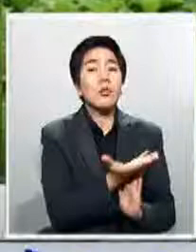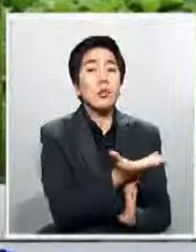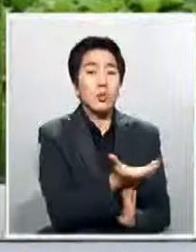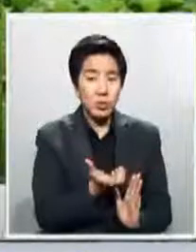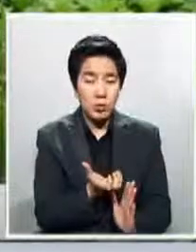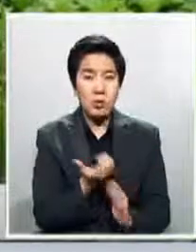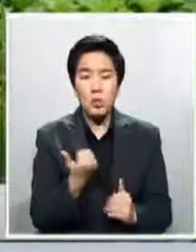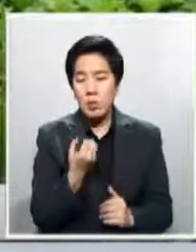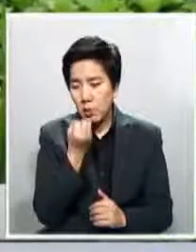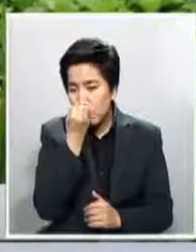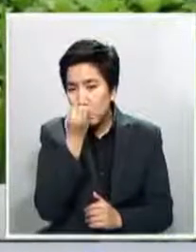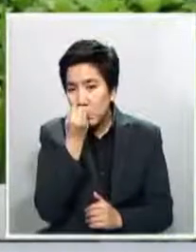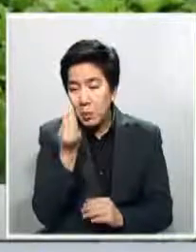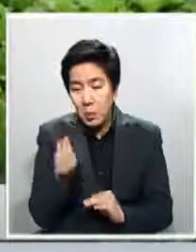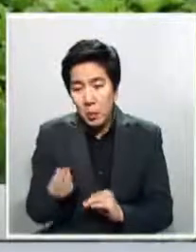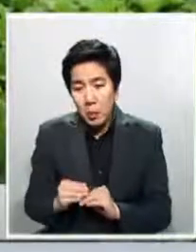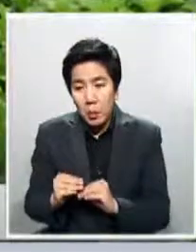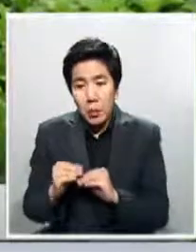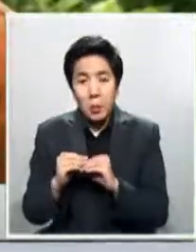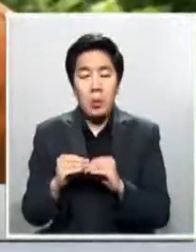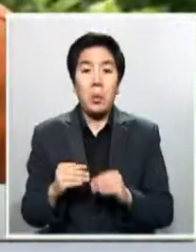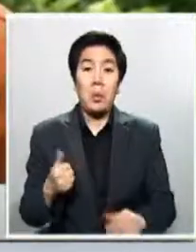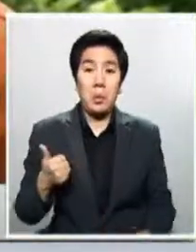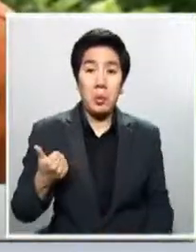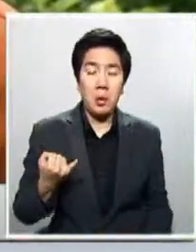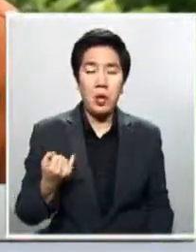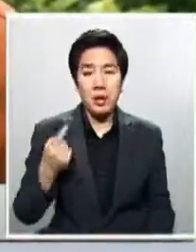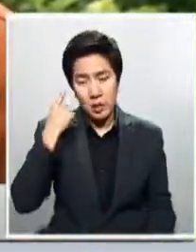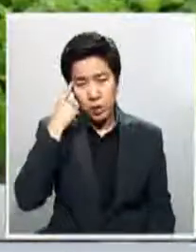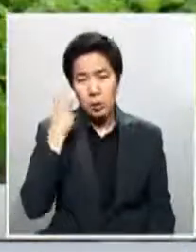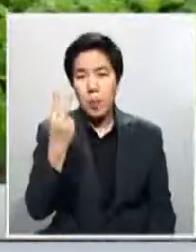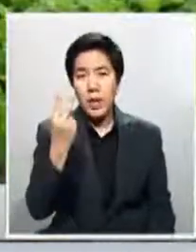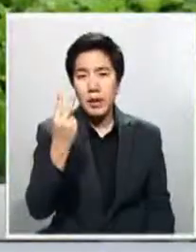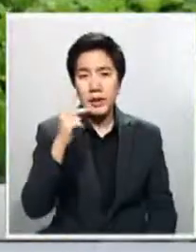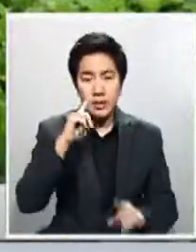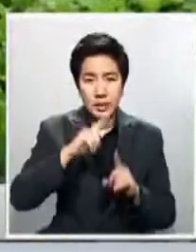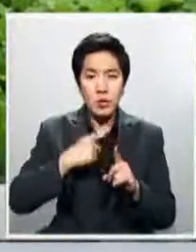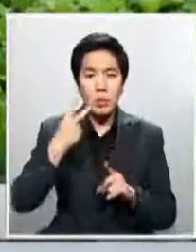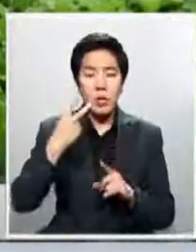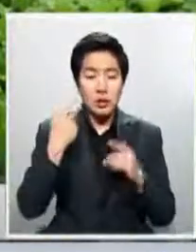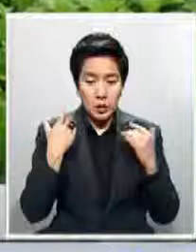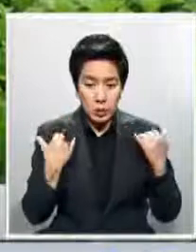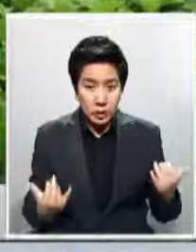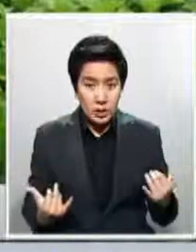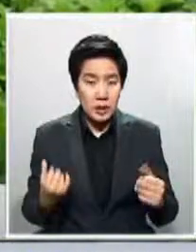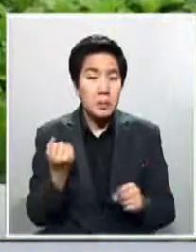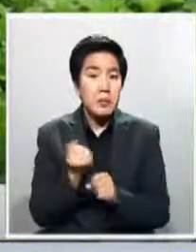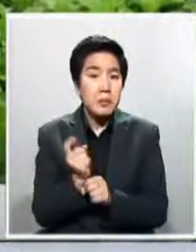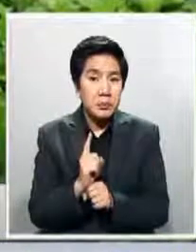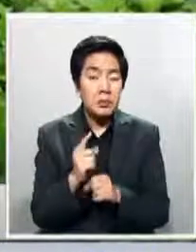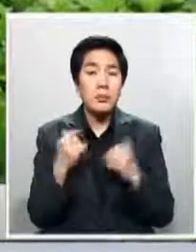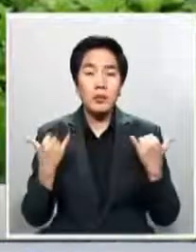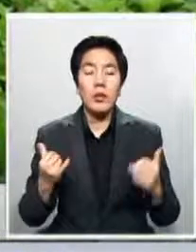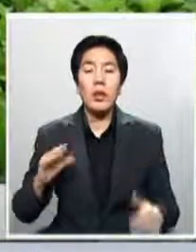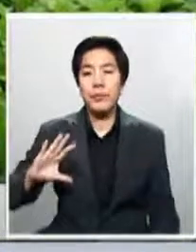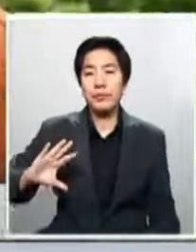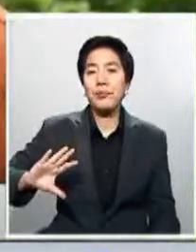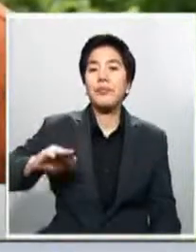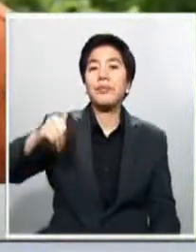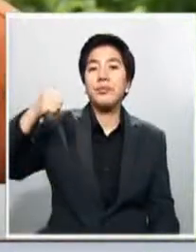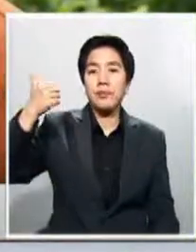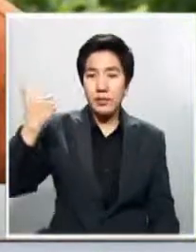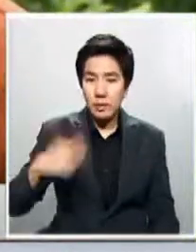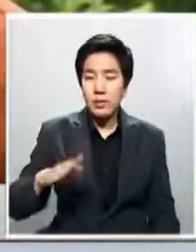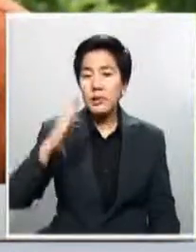โหดอกเบี้ยเป็นยังไงครับงามเหมือนดอกมะลิไหมฮะ เขาคิด2บาทต่อเดือนนะครับ แล้วตอนนี้เป็นยังไงบ้างคะ ตอนนี้ดีขึ้นมากเลยครับเพราะ